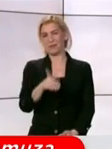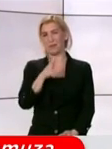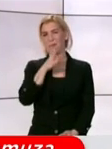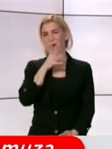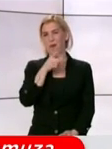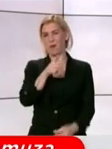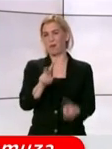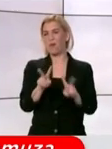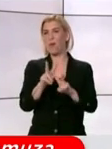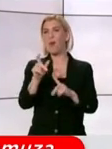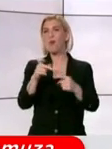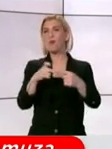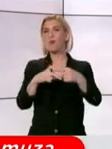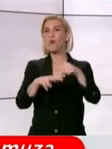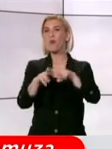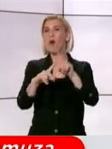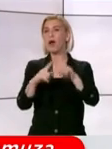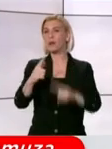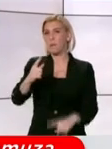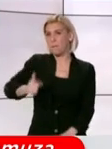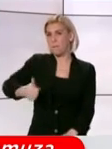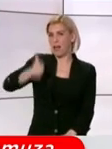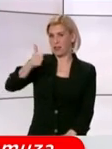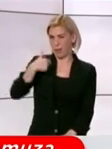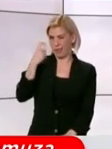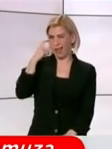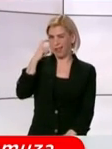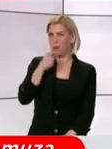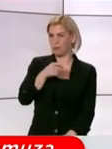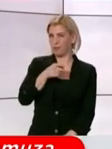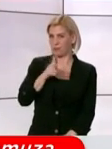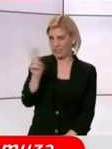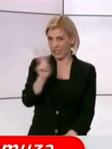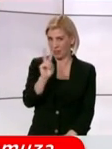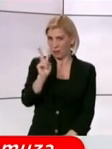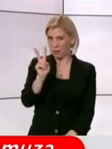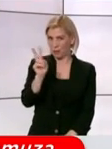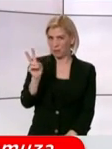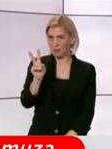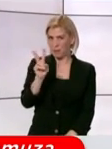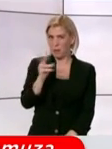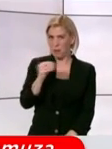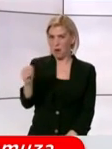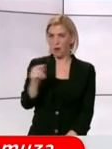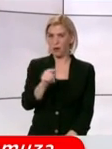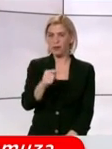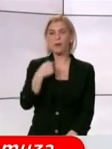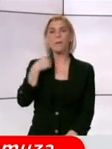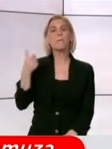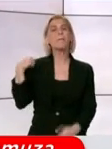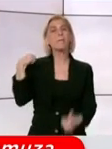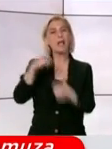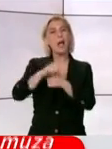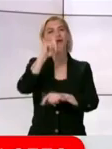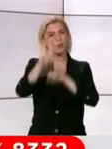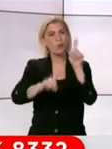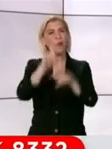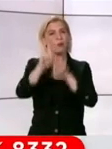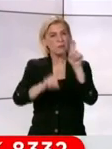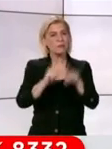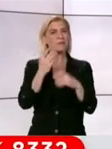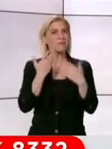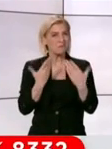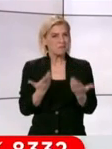Anladım, Başkan. Anlamıyorum. Eğer onu tanıyorsam. Tamam, 20 yaptık o zaman. 20 yaptı. Peki. 20. Peki şimdi soruyorum. Dediğin o.